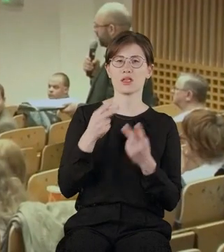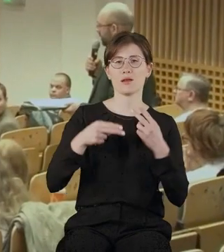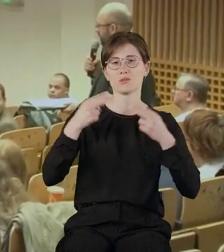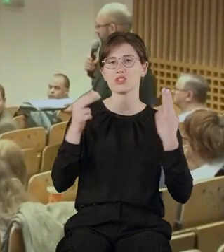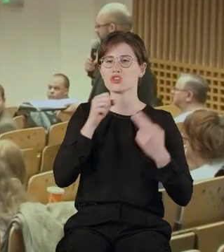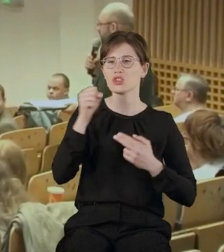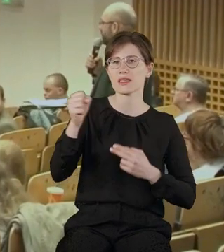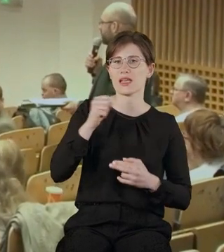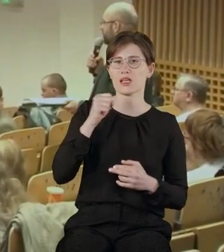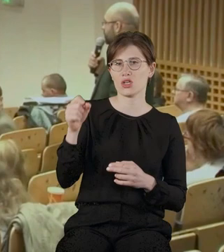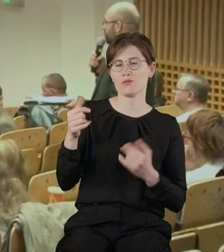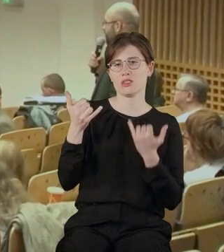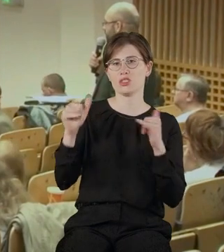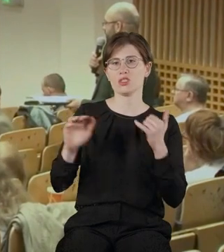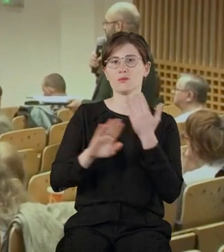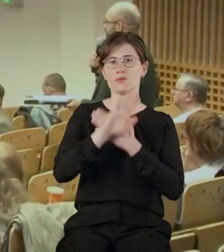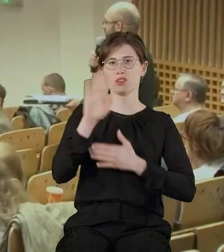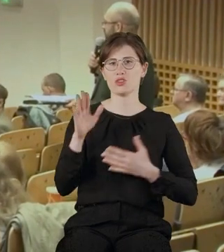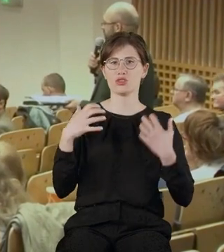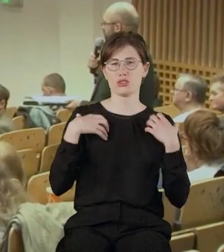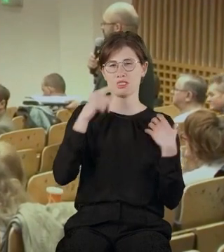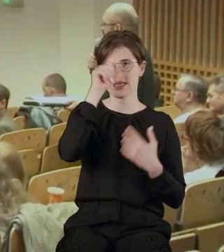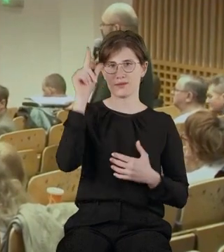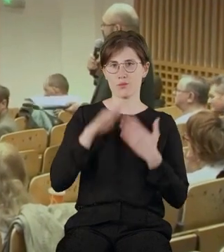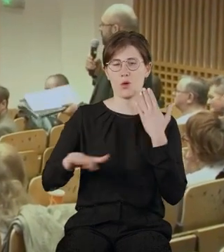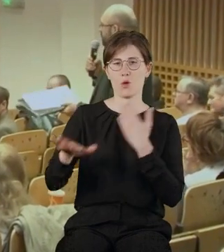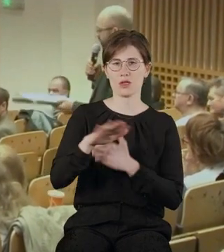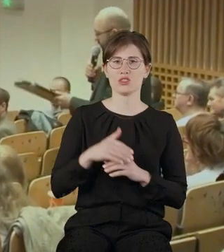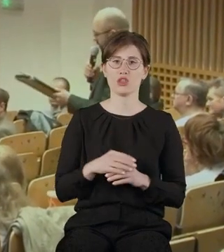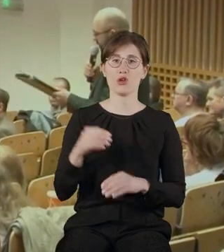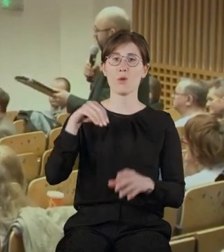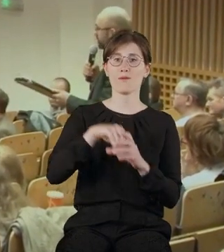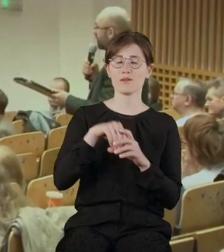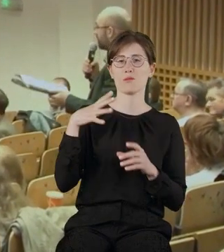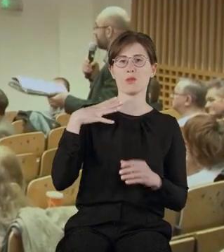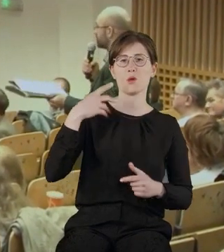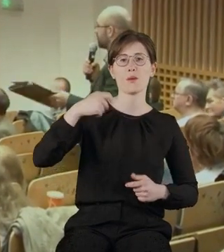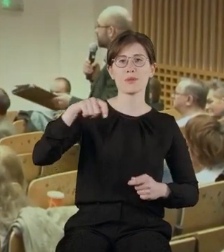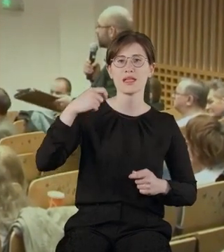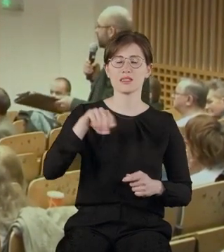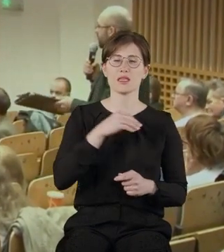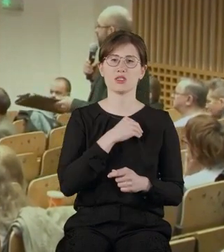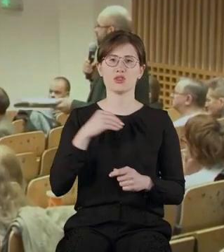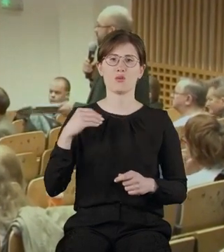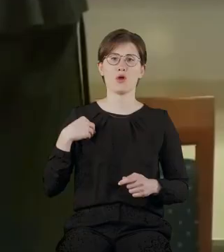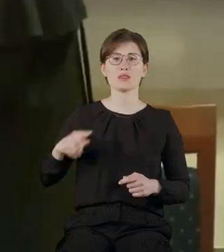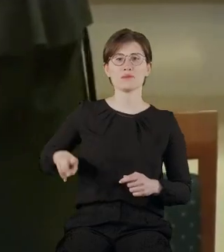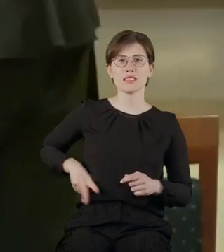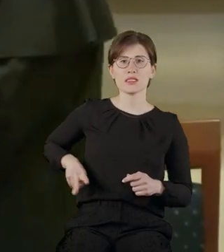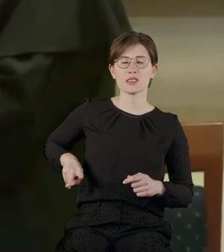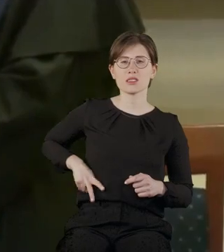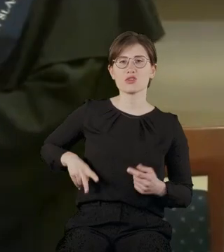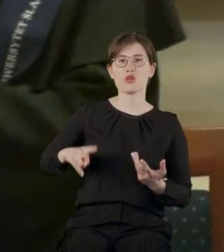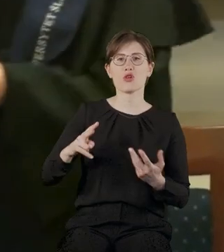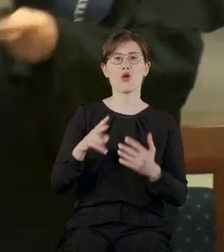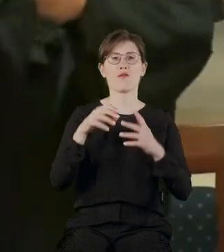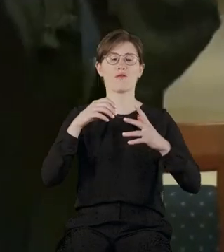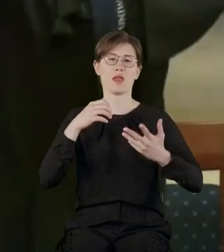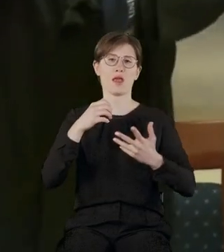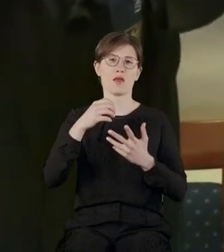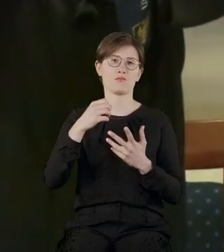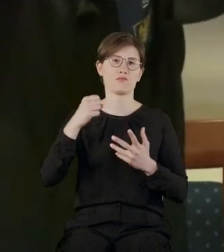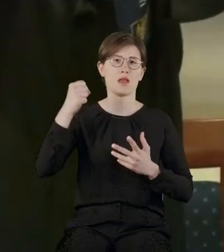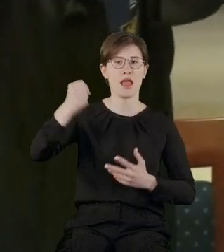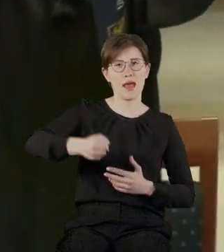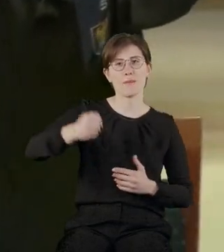i innymi przedstawicielami życia społecznego. Gościli w niej m.in. prezydenci Polski, ministrowie, posłowie, ambasadorowie